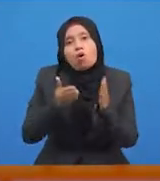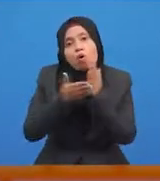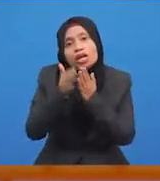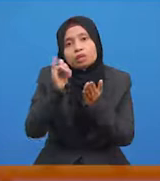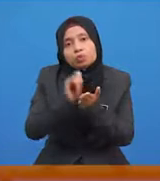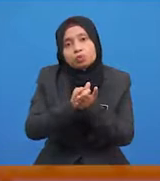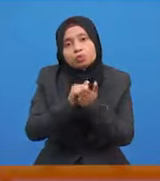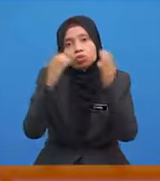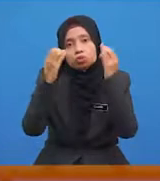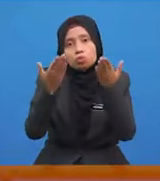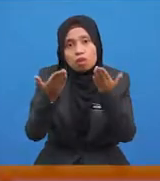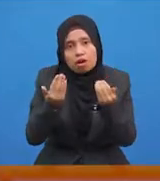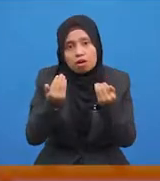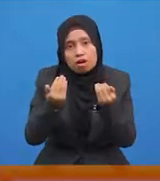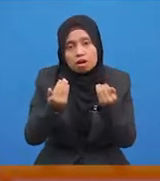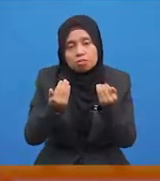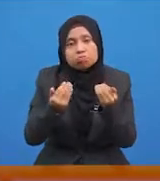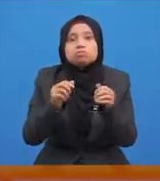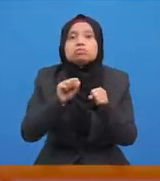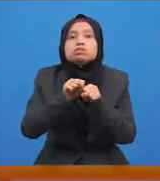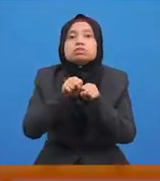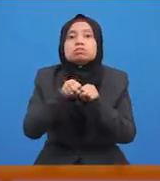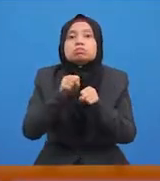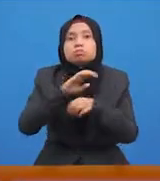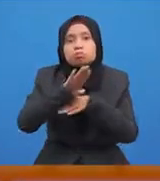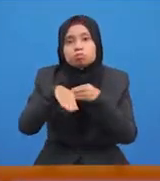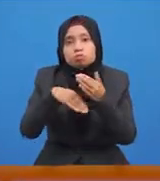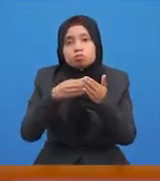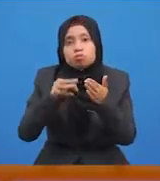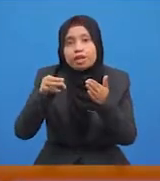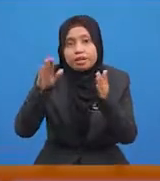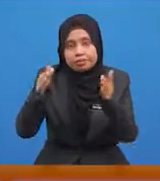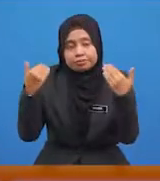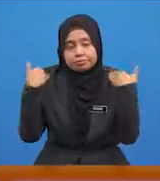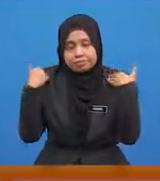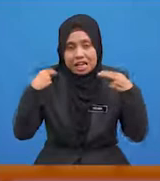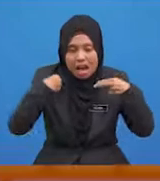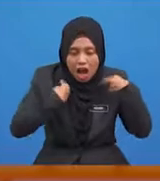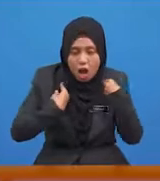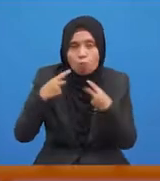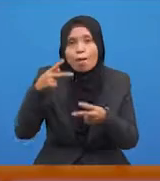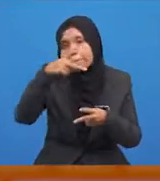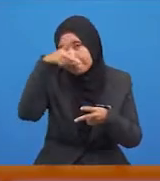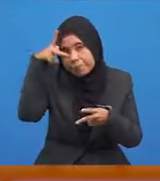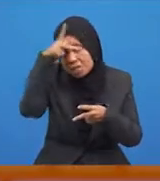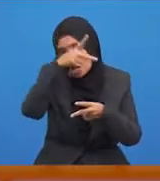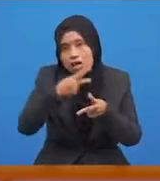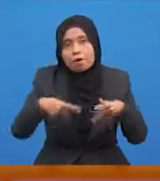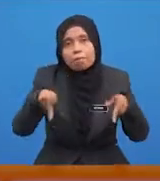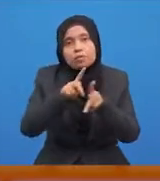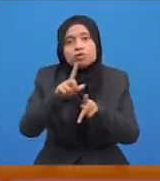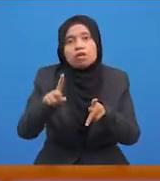itu, cikgu berharap agar murid-murid yang mempunyai haiwan peliharaan